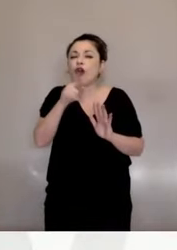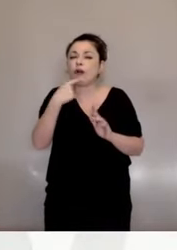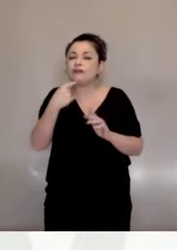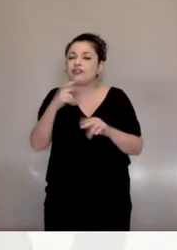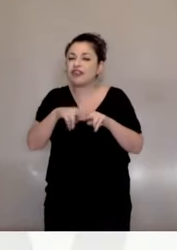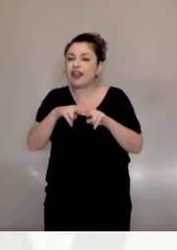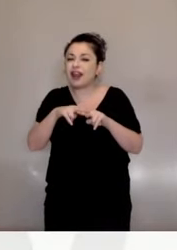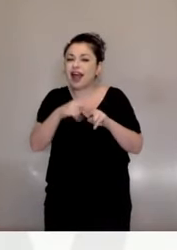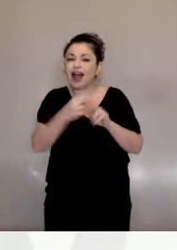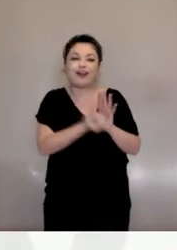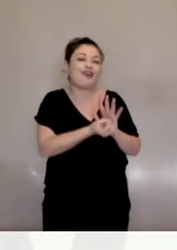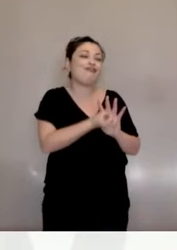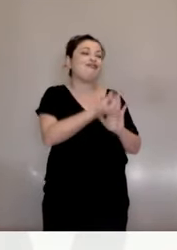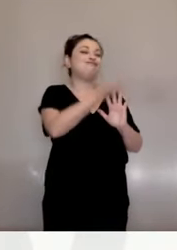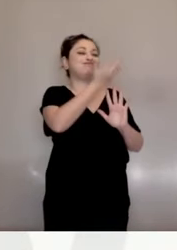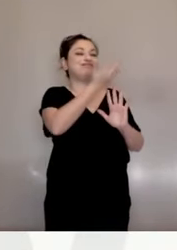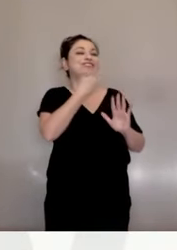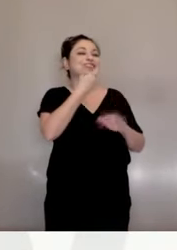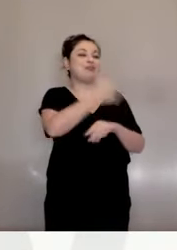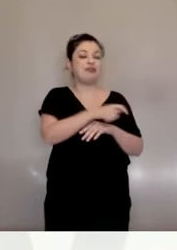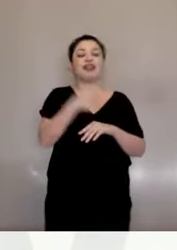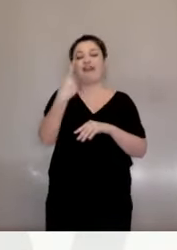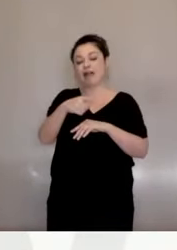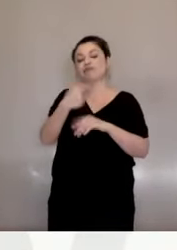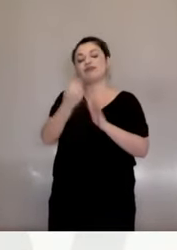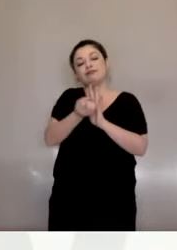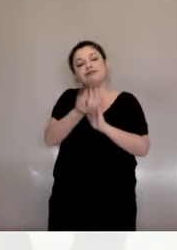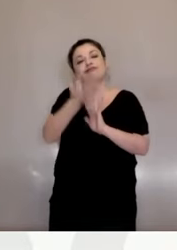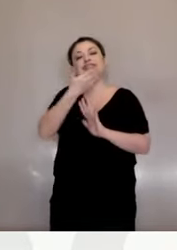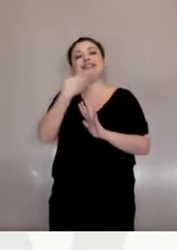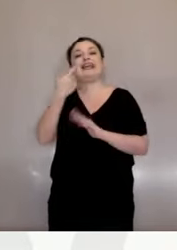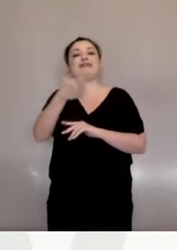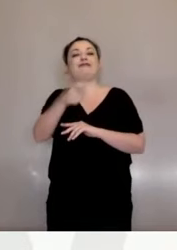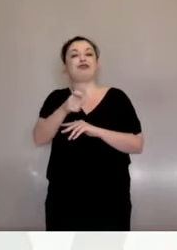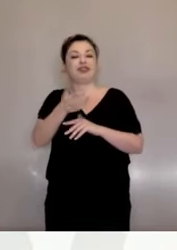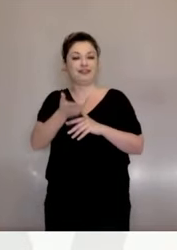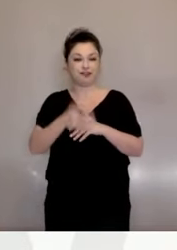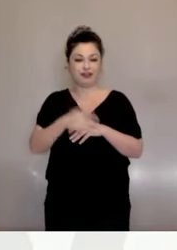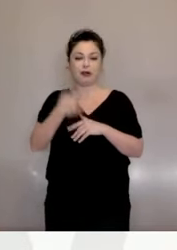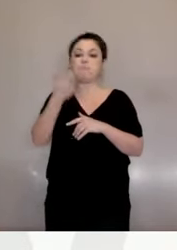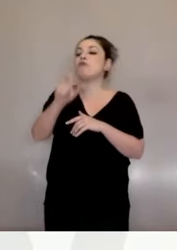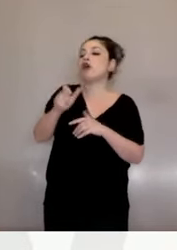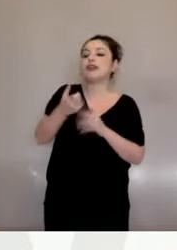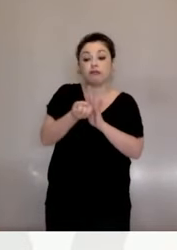fiorisce senza perché, senza ragione. Senza perché.